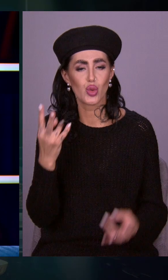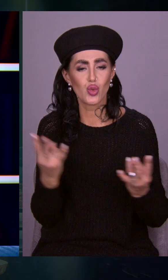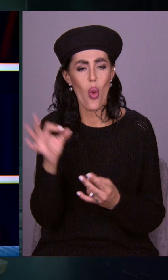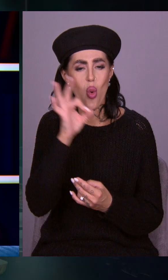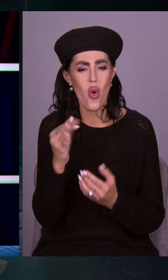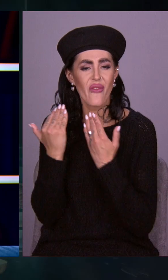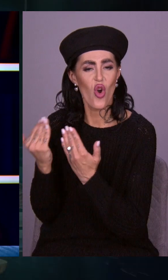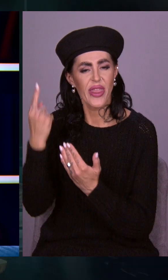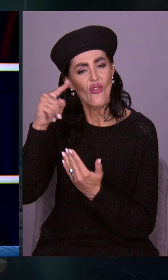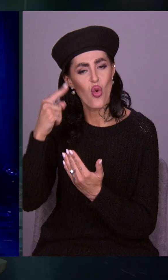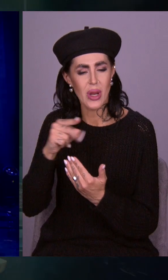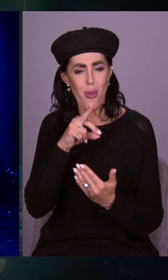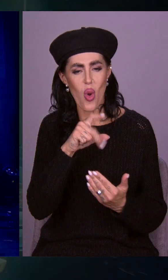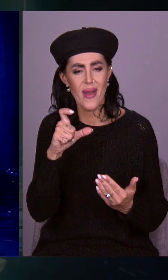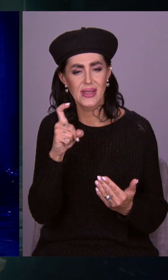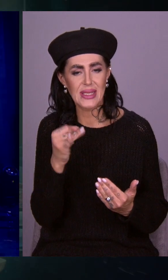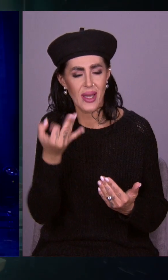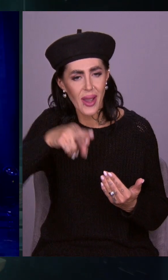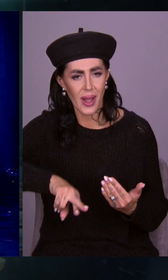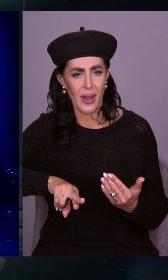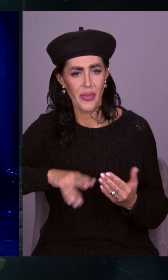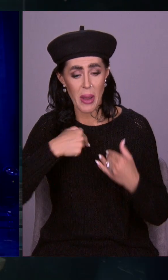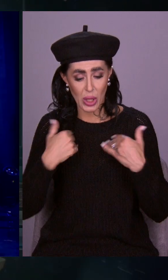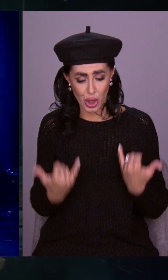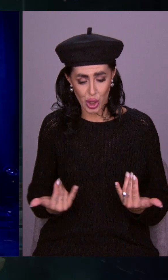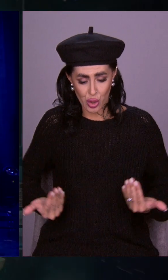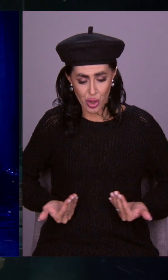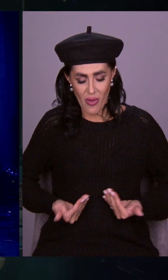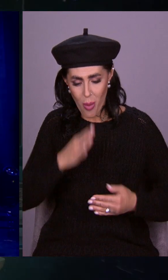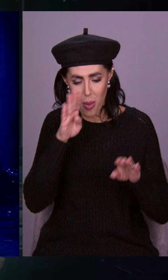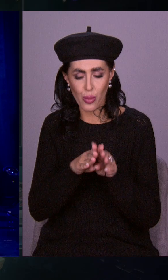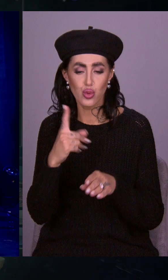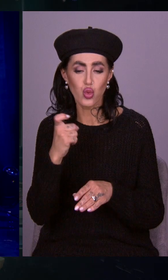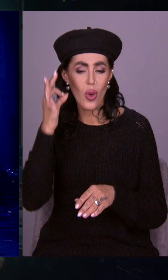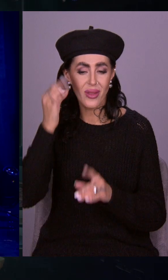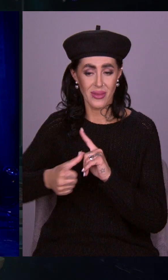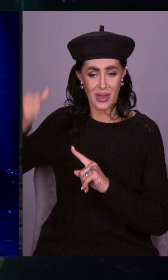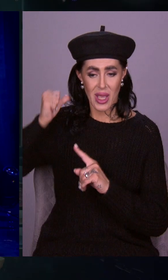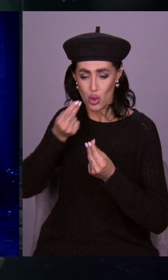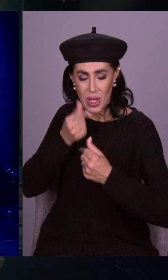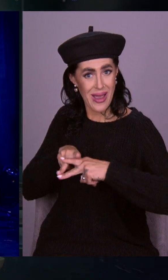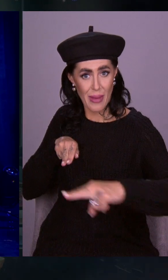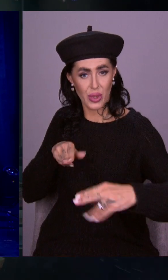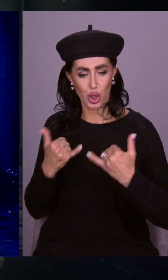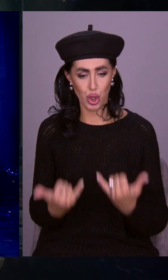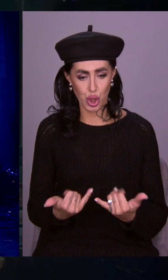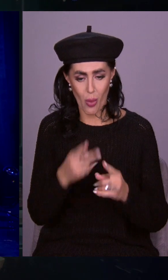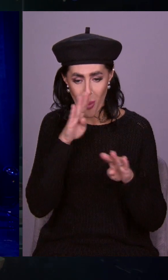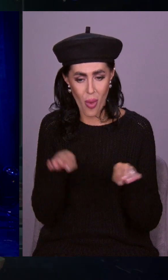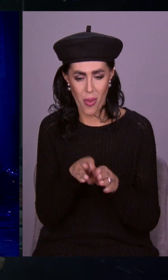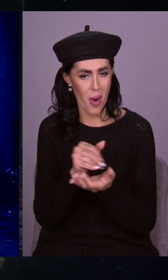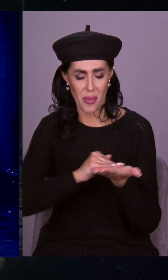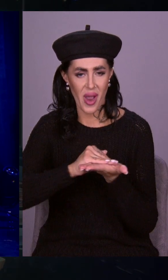і так само зараз відродження. Угу. Типу, ми живемо в дуже схожий період, як 100 років тому. Угу. Тому Ренесанс такий. Так,